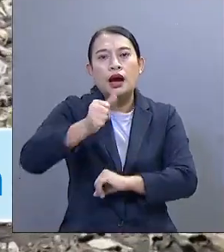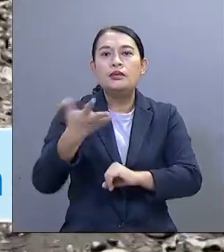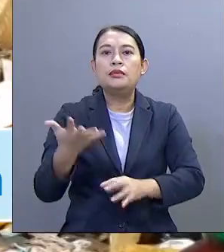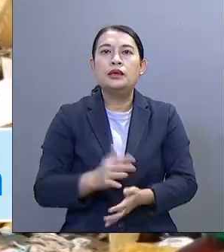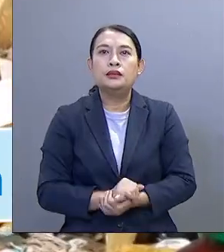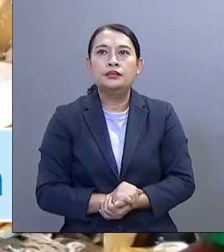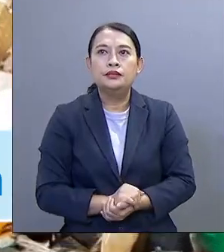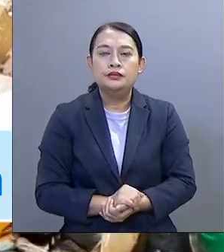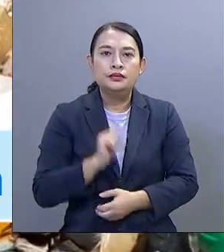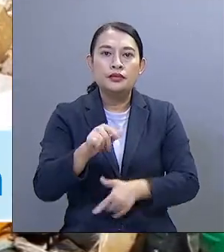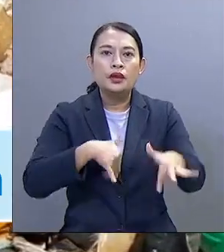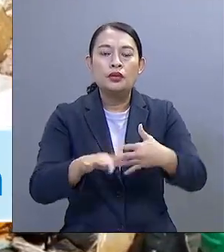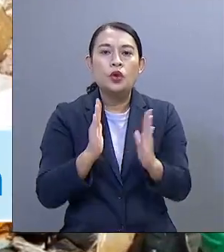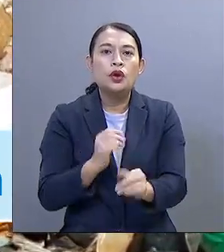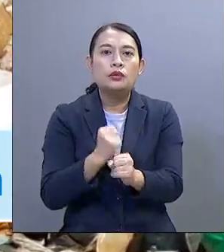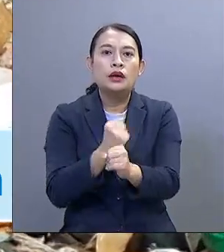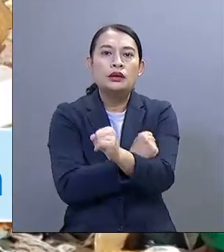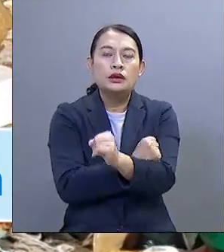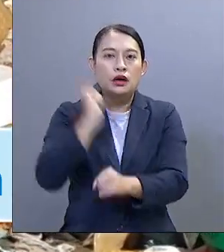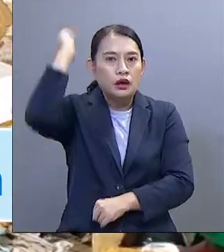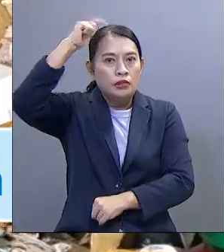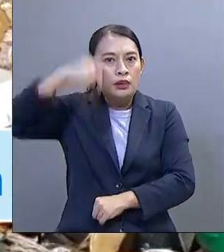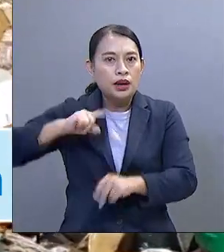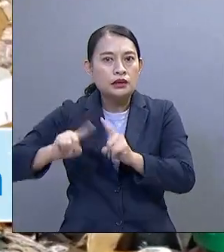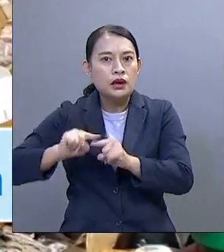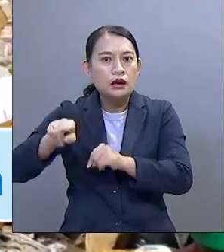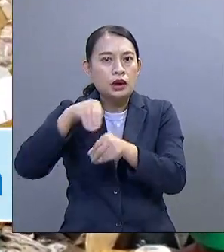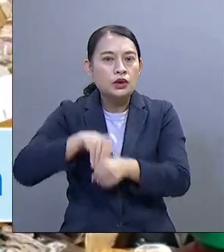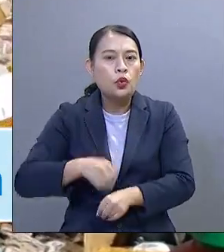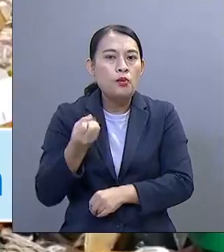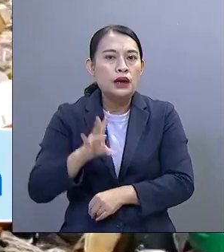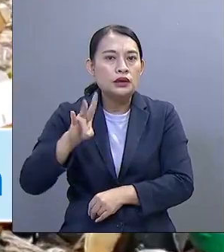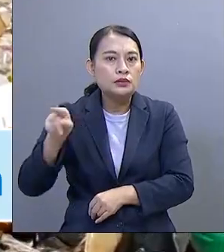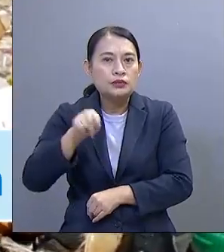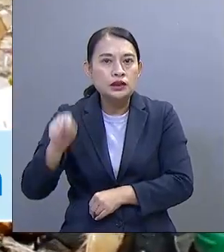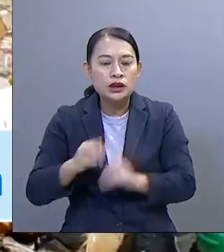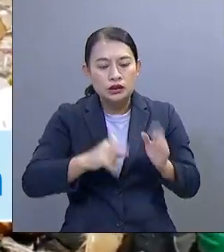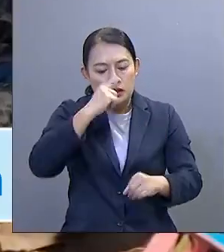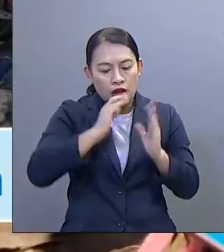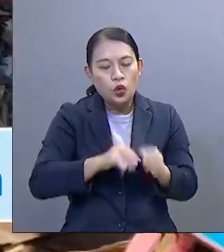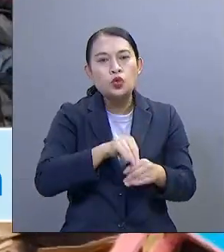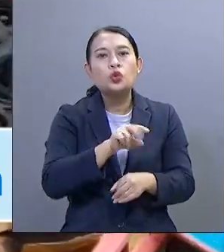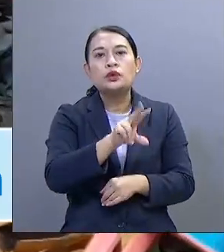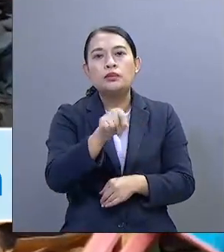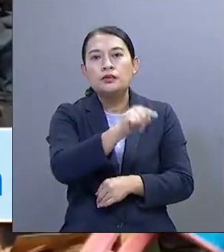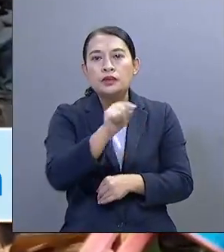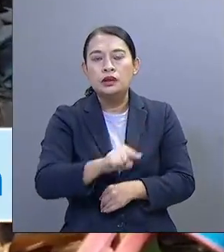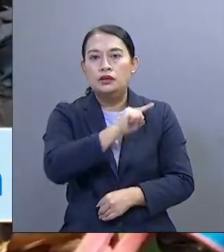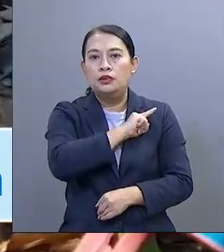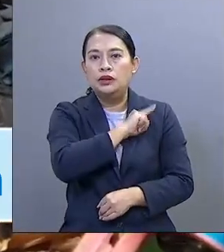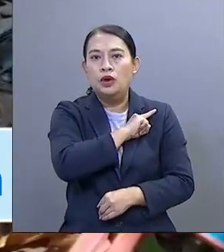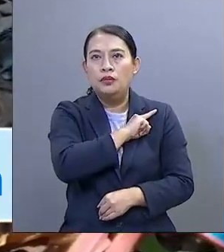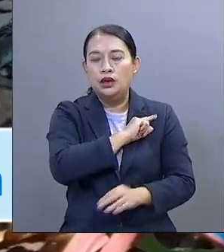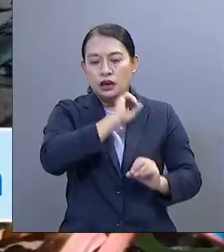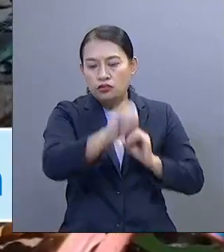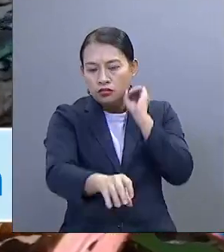ชุมชนไม่วาจะเปแรงงานข้ามชาติกา 70%หรอคนไทยทอยู่แถวนั้นอีก 30% ต้องรับอกชอบในการทง